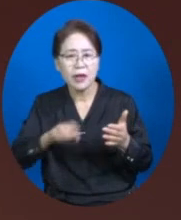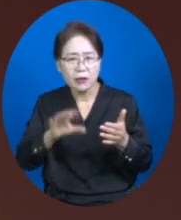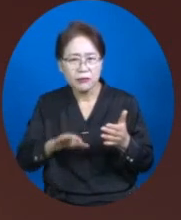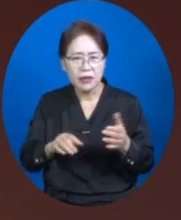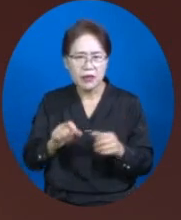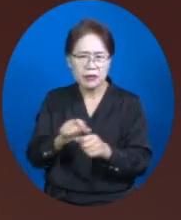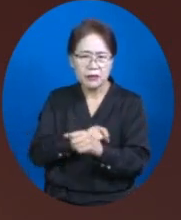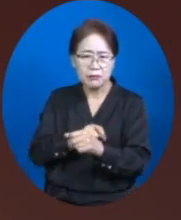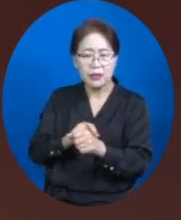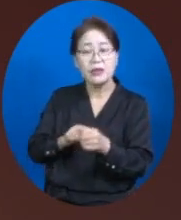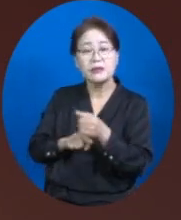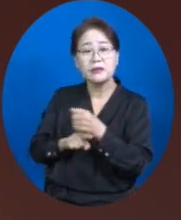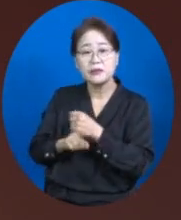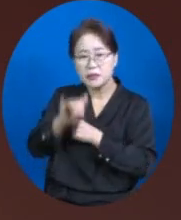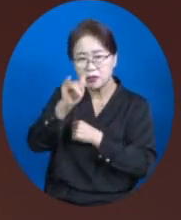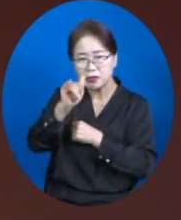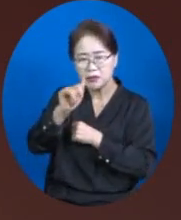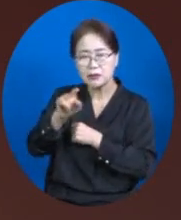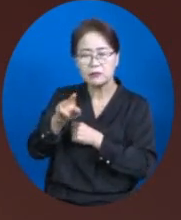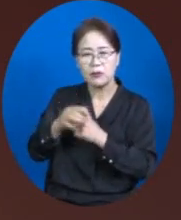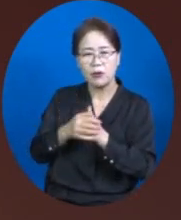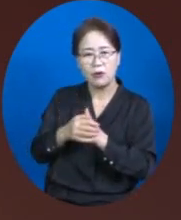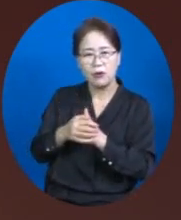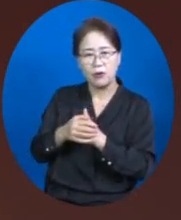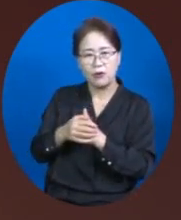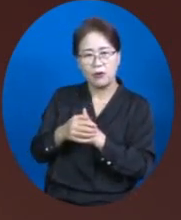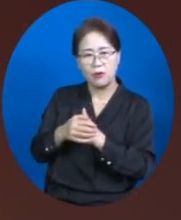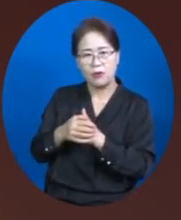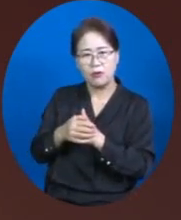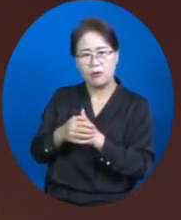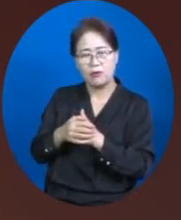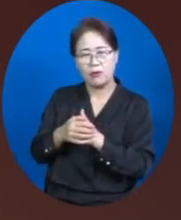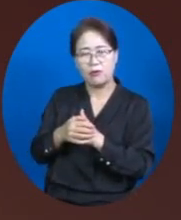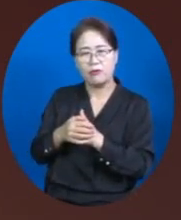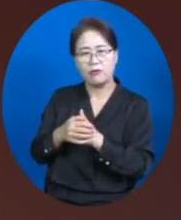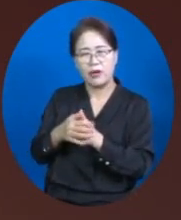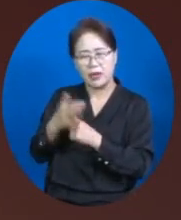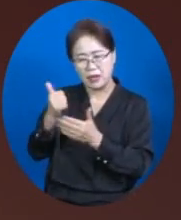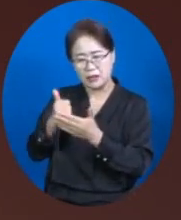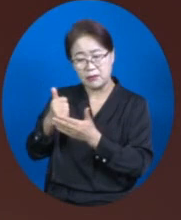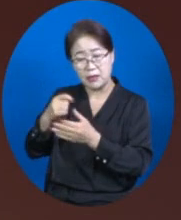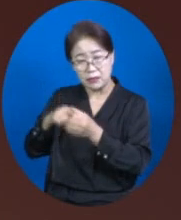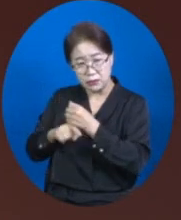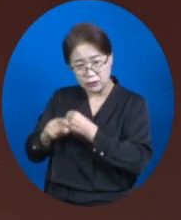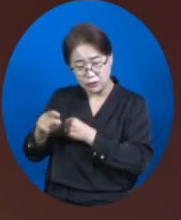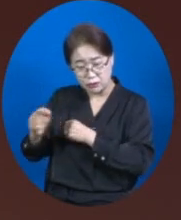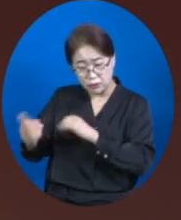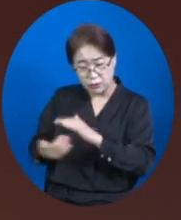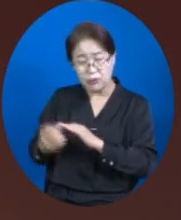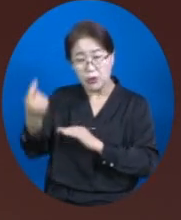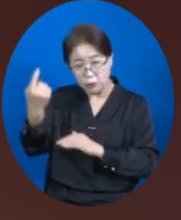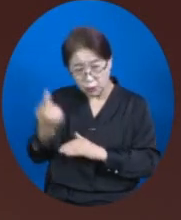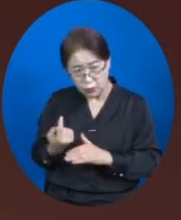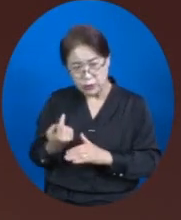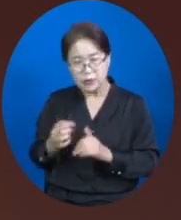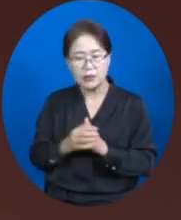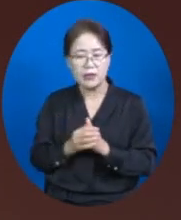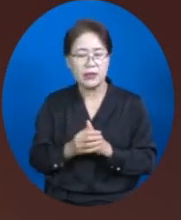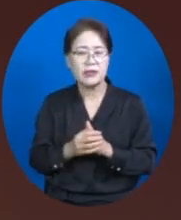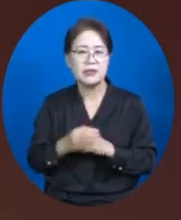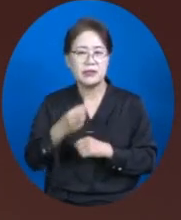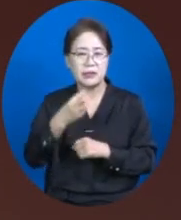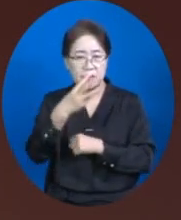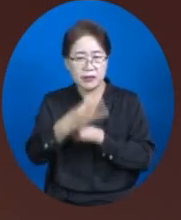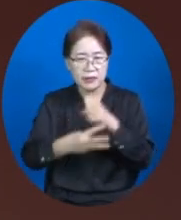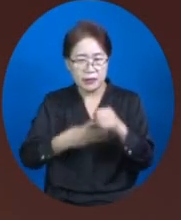특별한 의미가 있는 그러한 카이로스의 시간을 사셨어요 그러니까 예수님은 3년이라고 하는